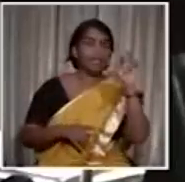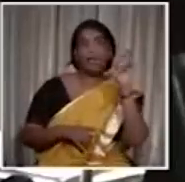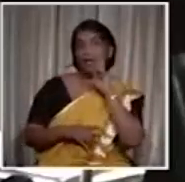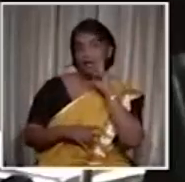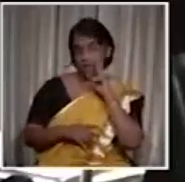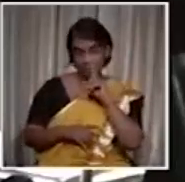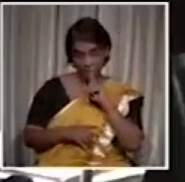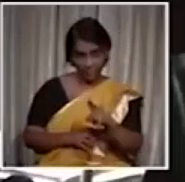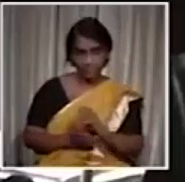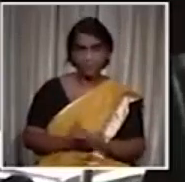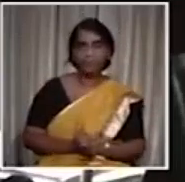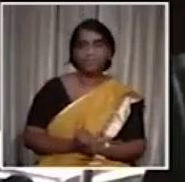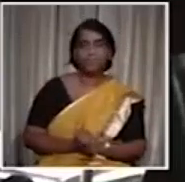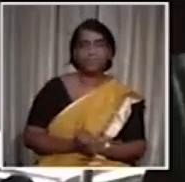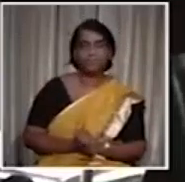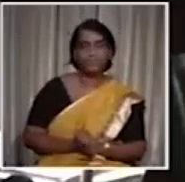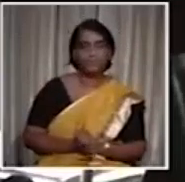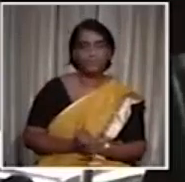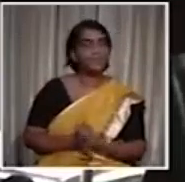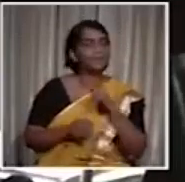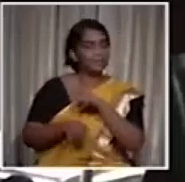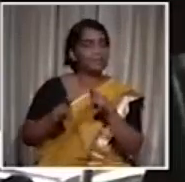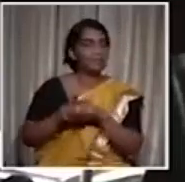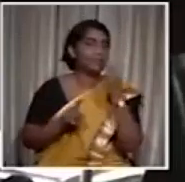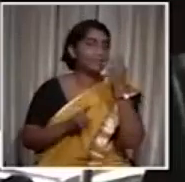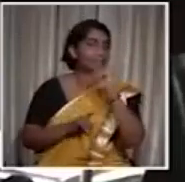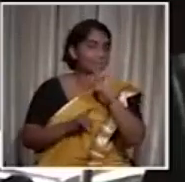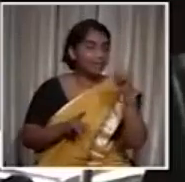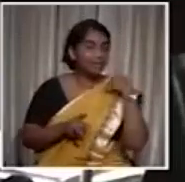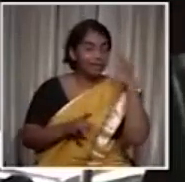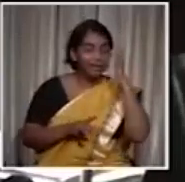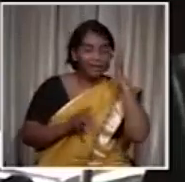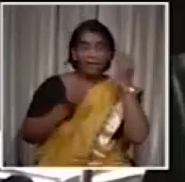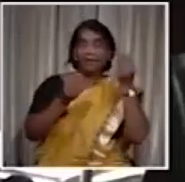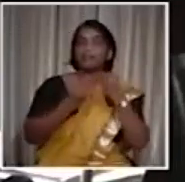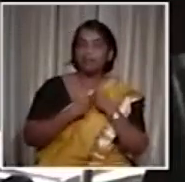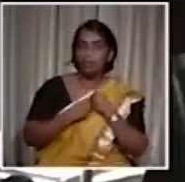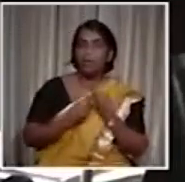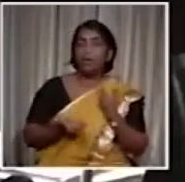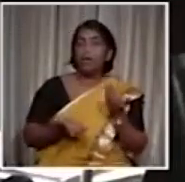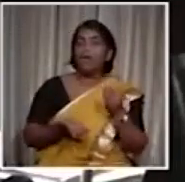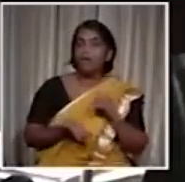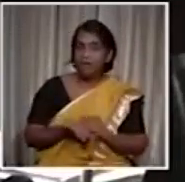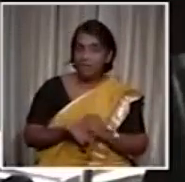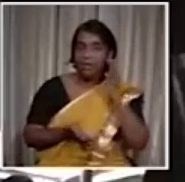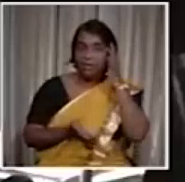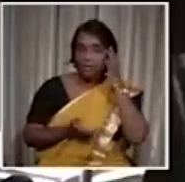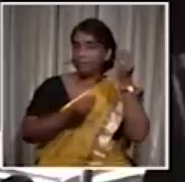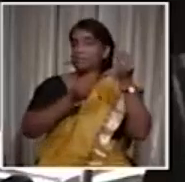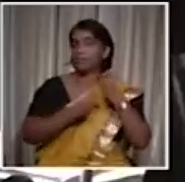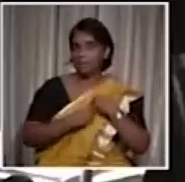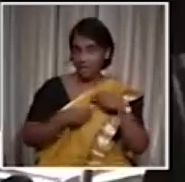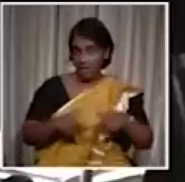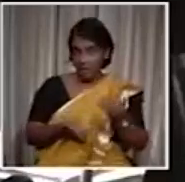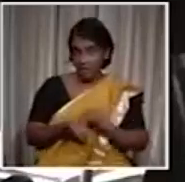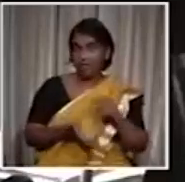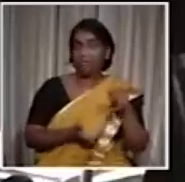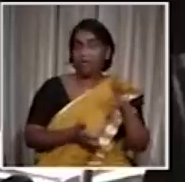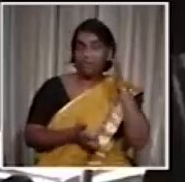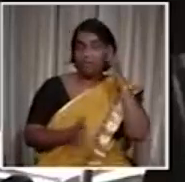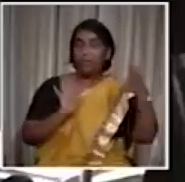Wickremesinghe. Hari de. Ini mekata ma didas dasi apri dip sini. Ebe nemata bile tuma sine kapri diri patkarnu. E